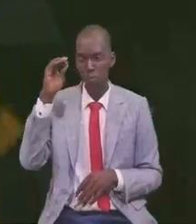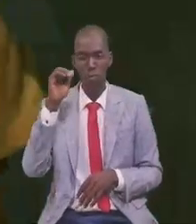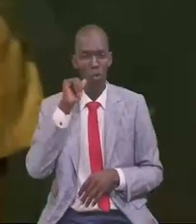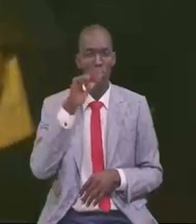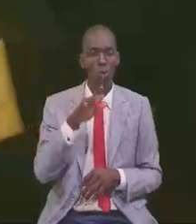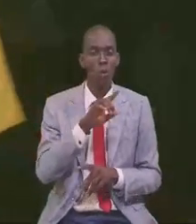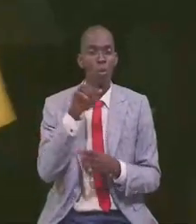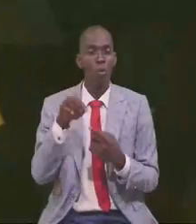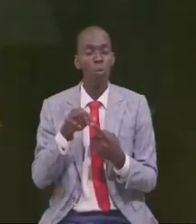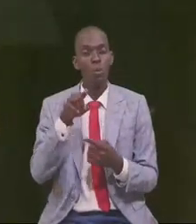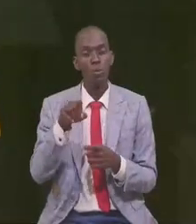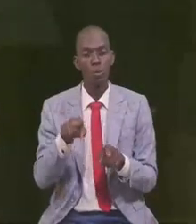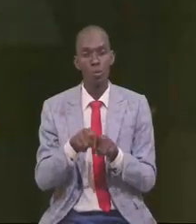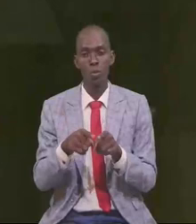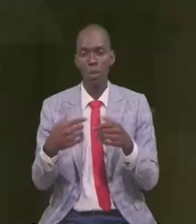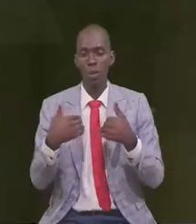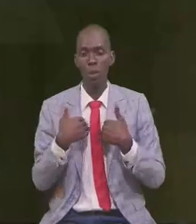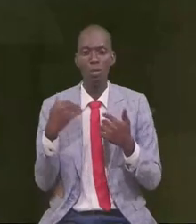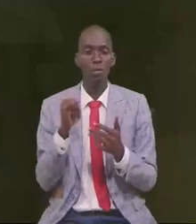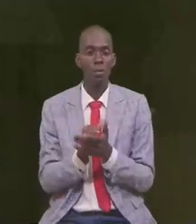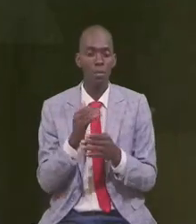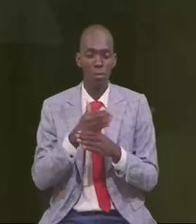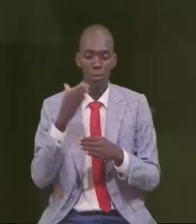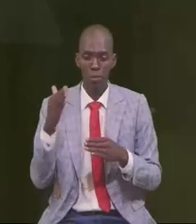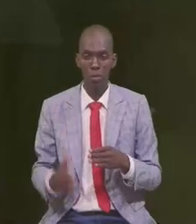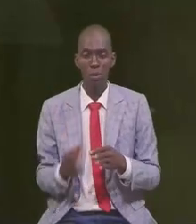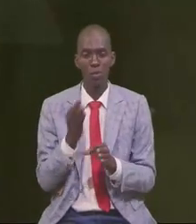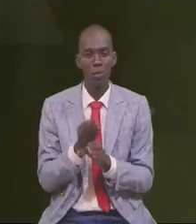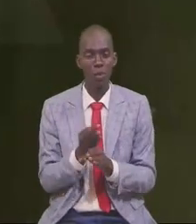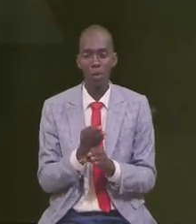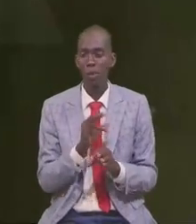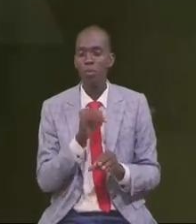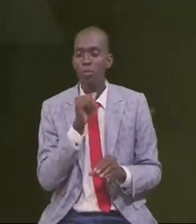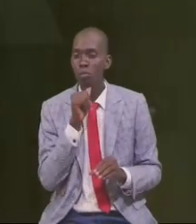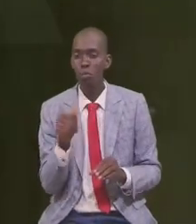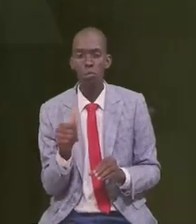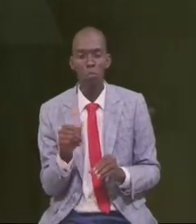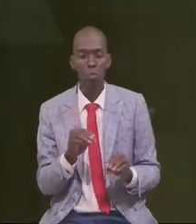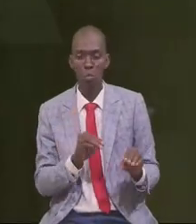cette foi définie, inébranlable, qui